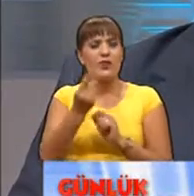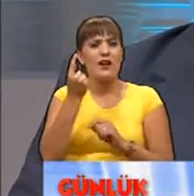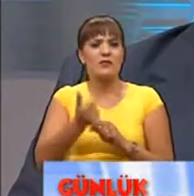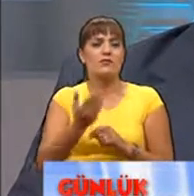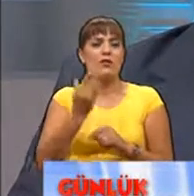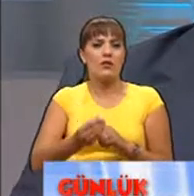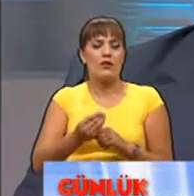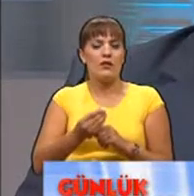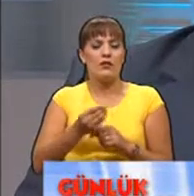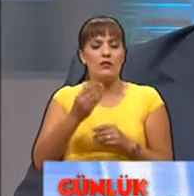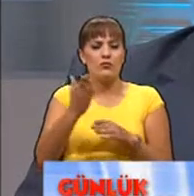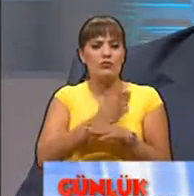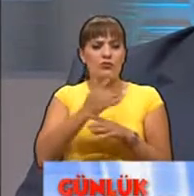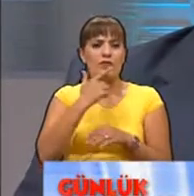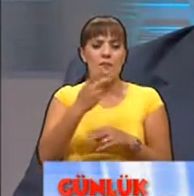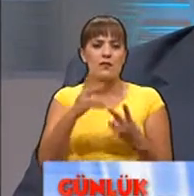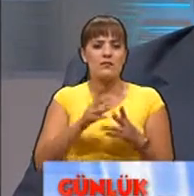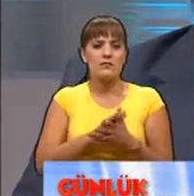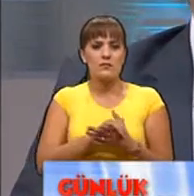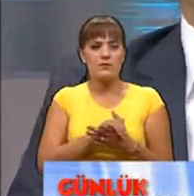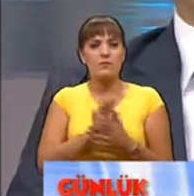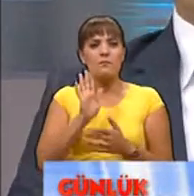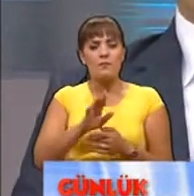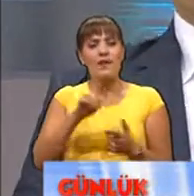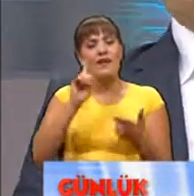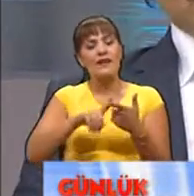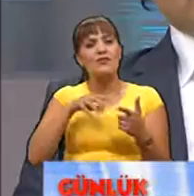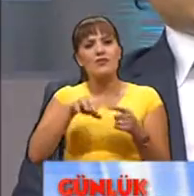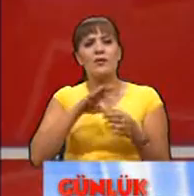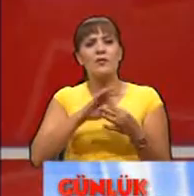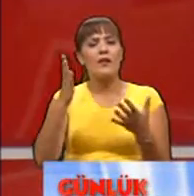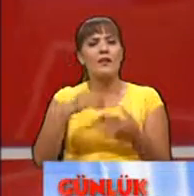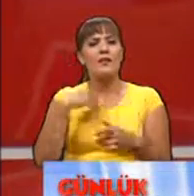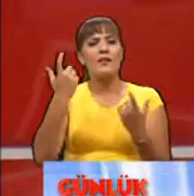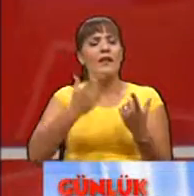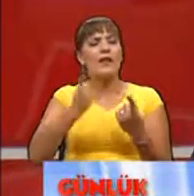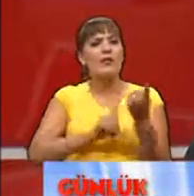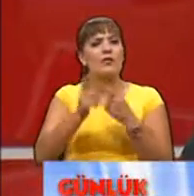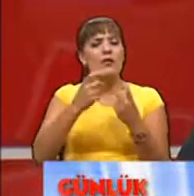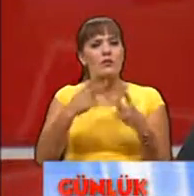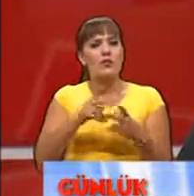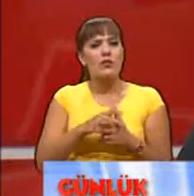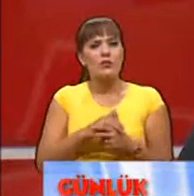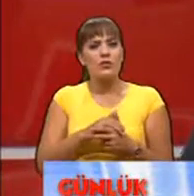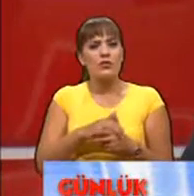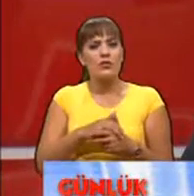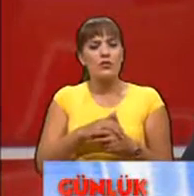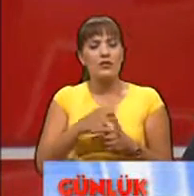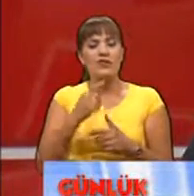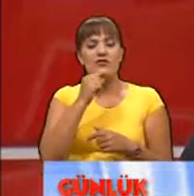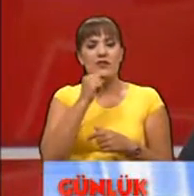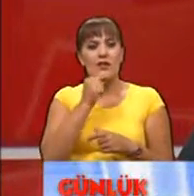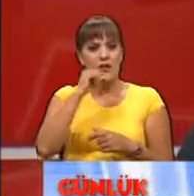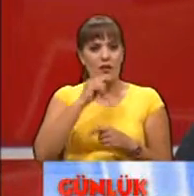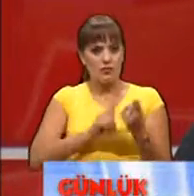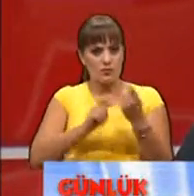olan masum ürünler diyebiliriz yani. Peki ikinci kategorimiz neydi? Bir de nerelerde kullanabiliyorduk? Çene